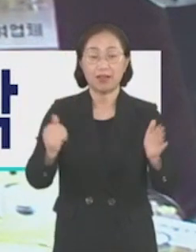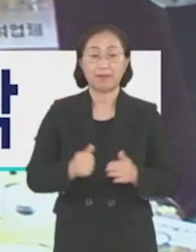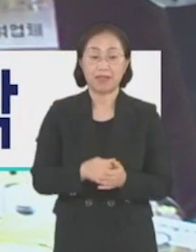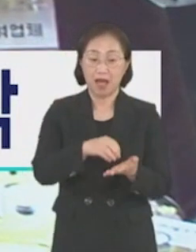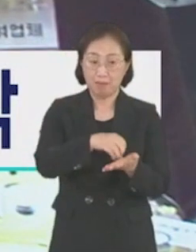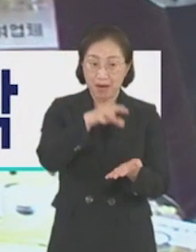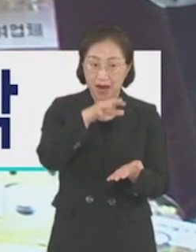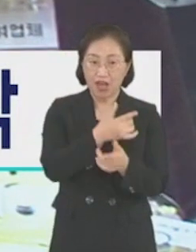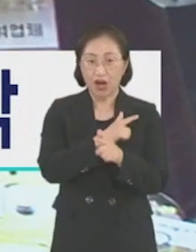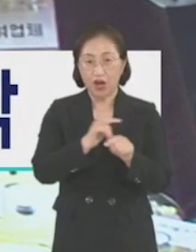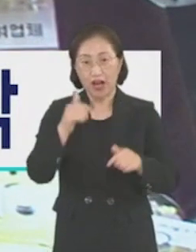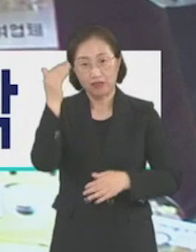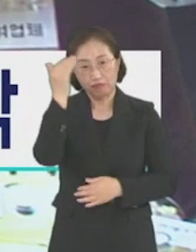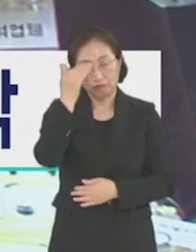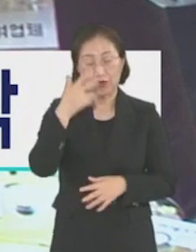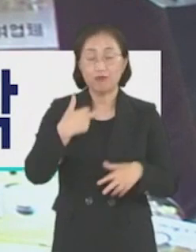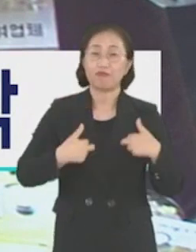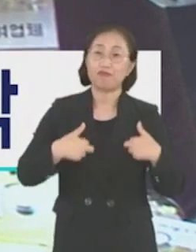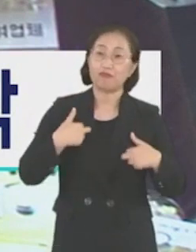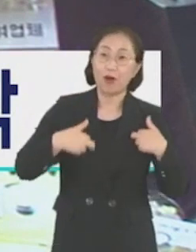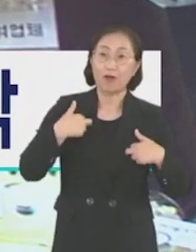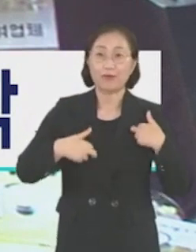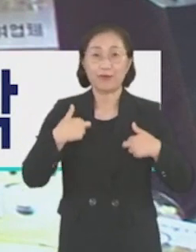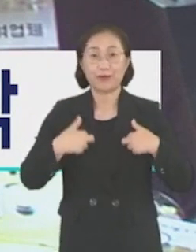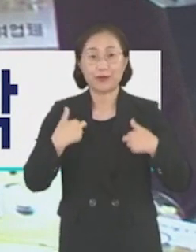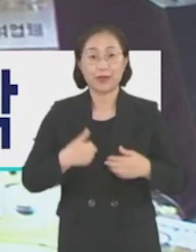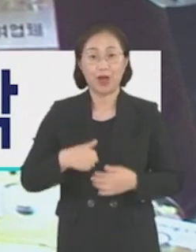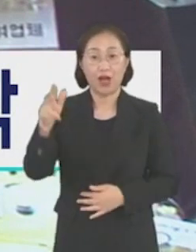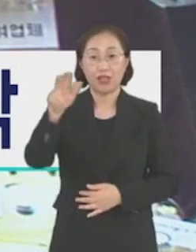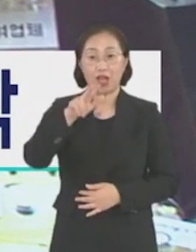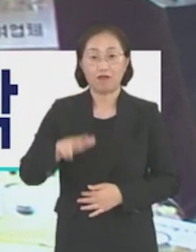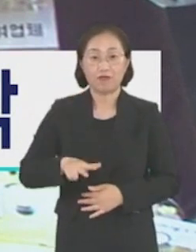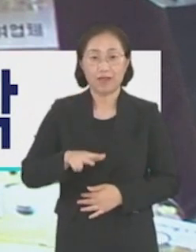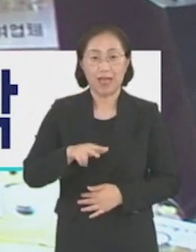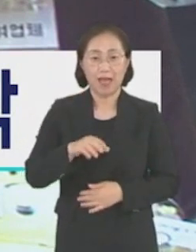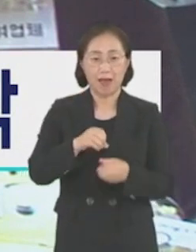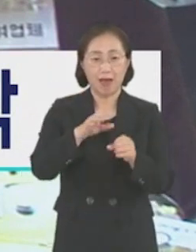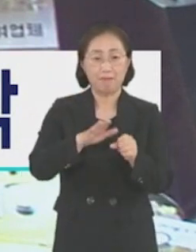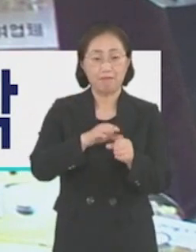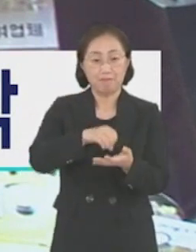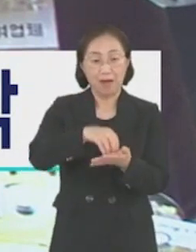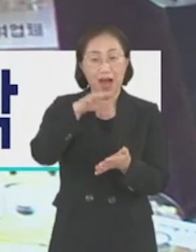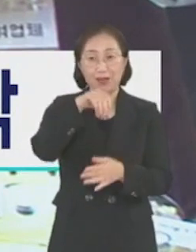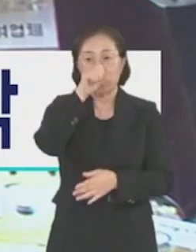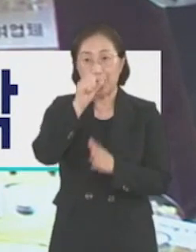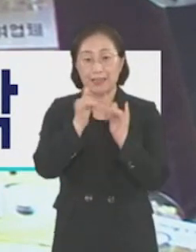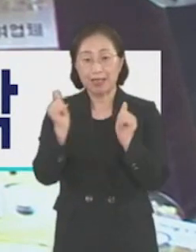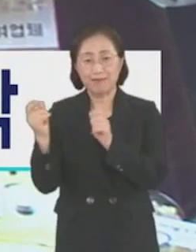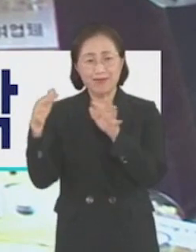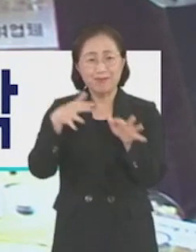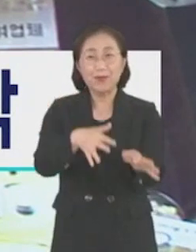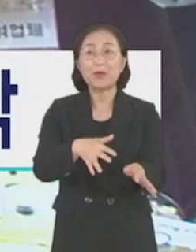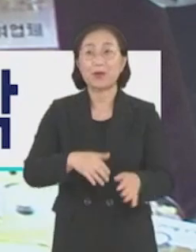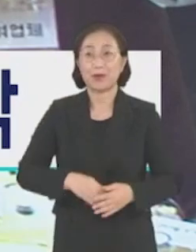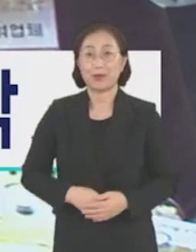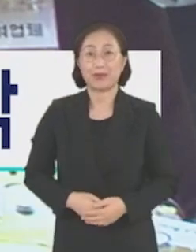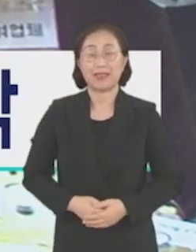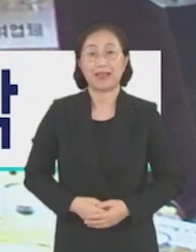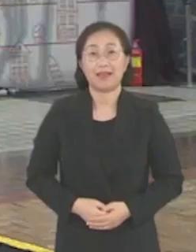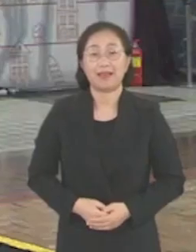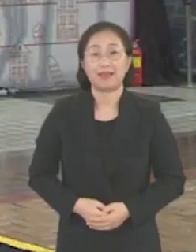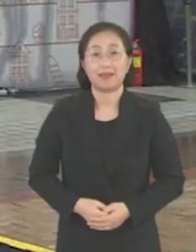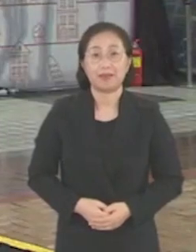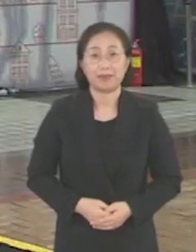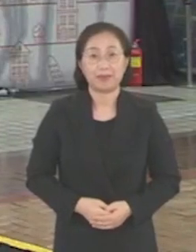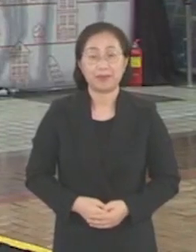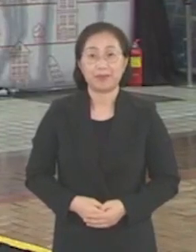한 다양한 볼거리와 즐길거리가 펼쳐지면서 전국의 빵 애호가들이 몰렸습니다. 김건규 기자입니다.